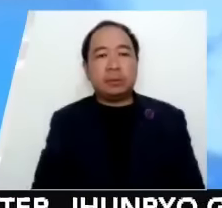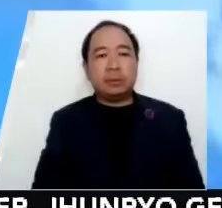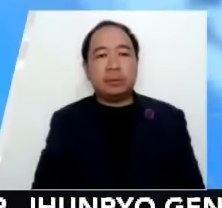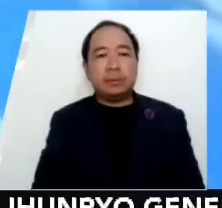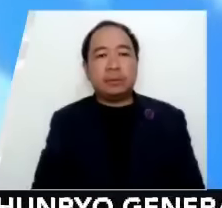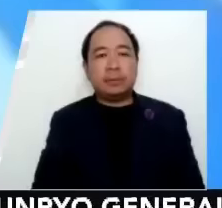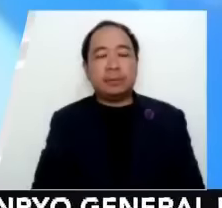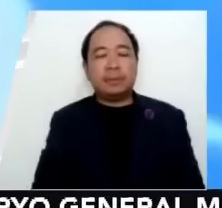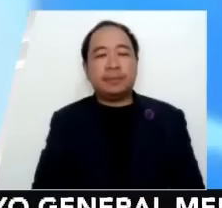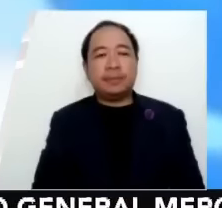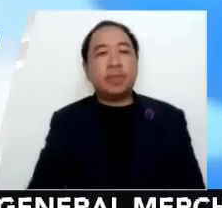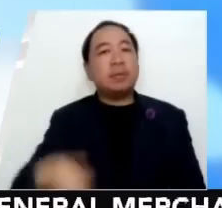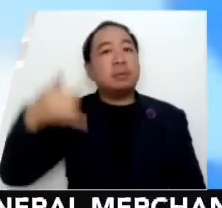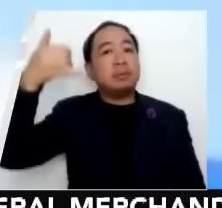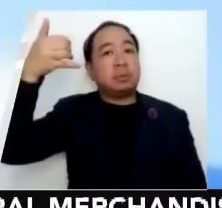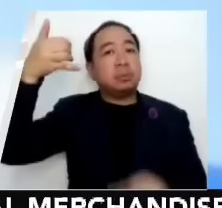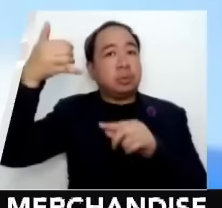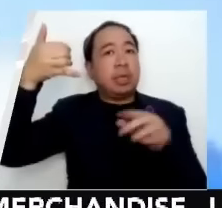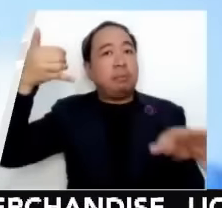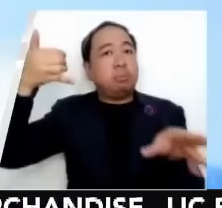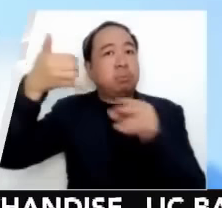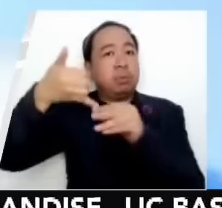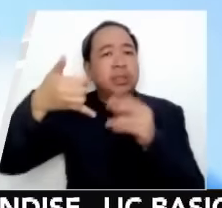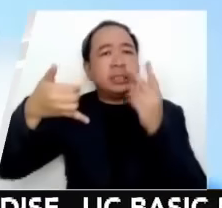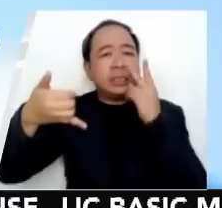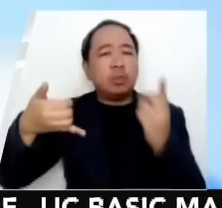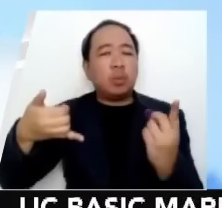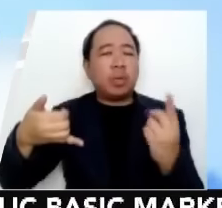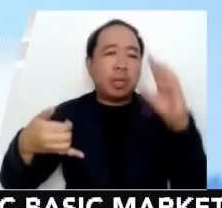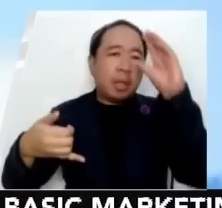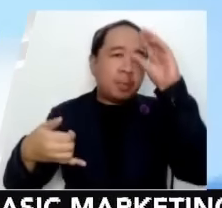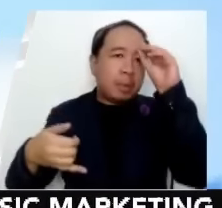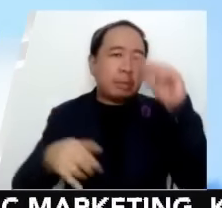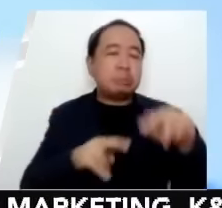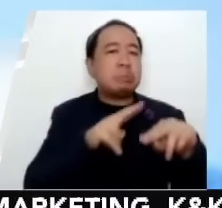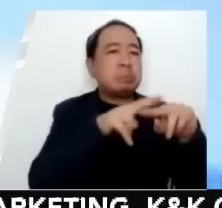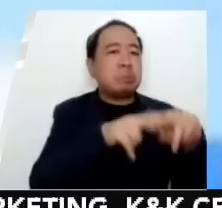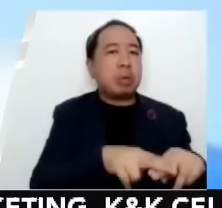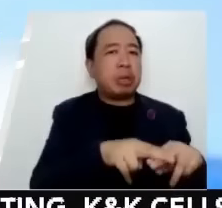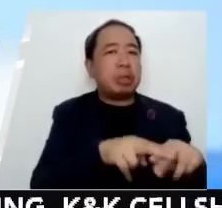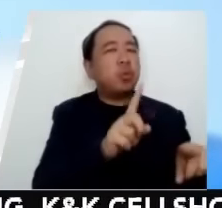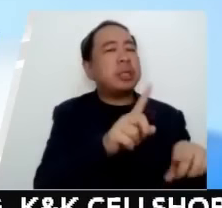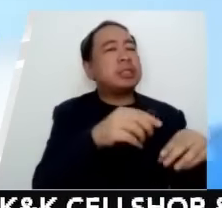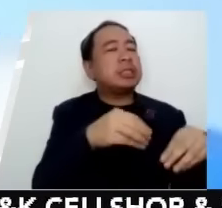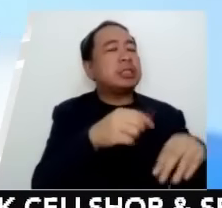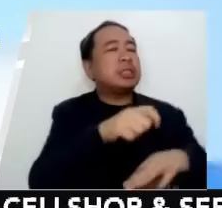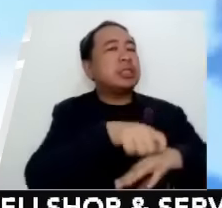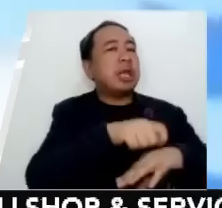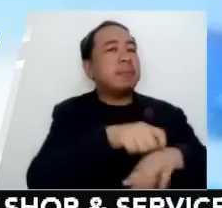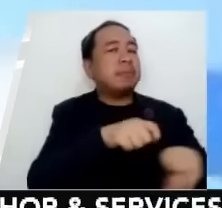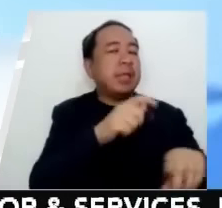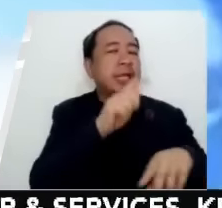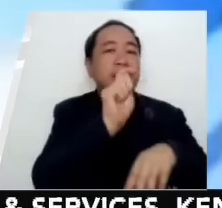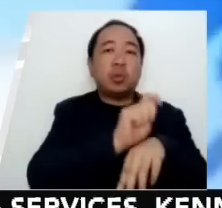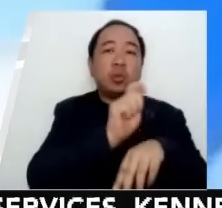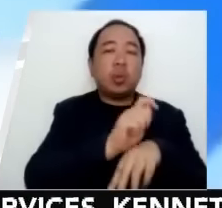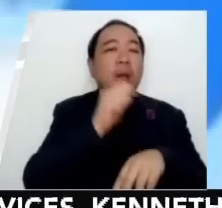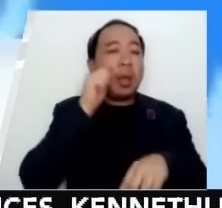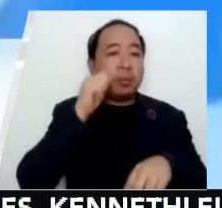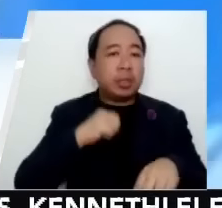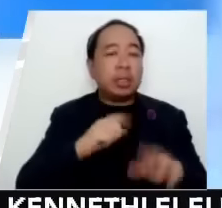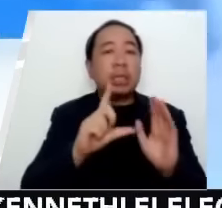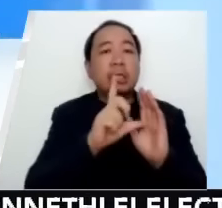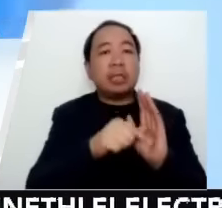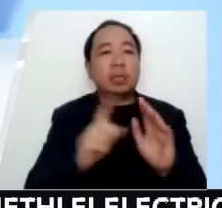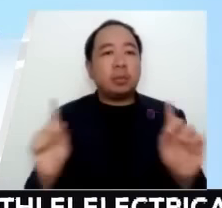Sa kuha ng CCTV, makikita ang lalaking ito na nakaupo sa harap ng isang tindahan sa Tondo, Maynila kahapon. Maya-maya pa, isang